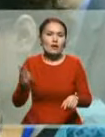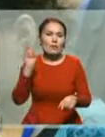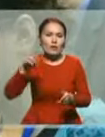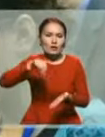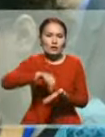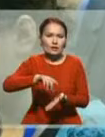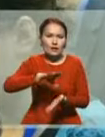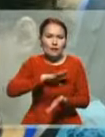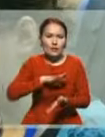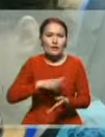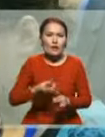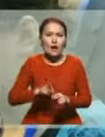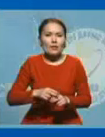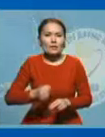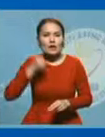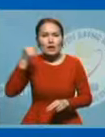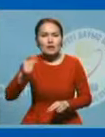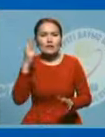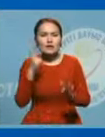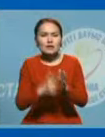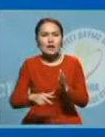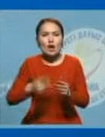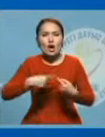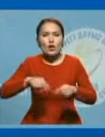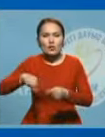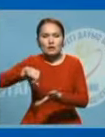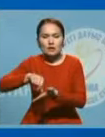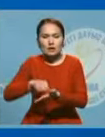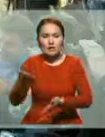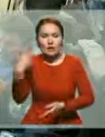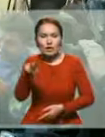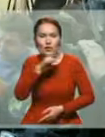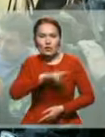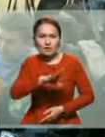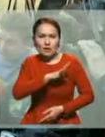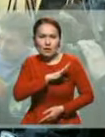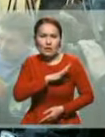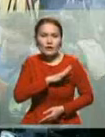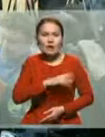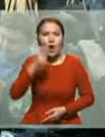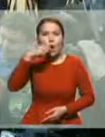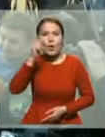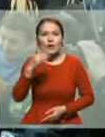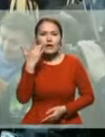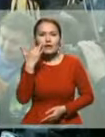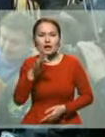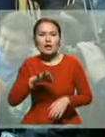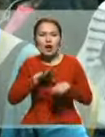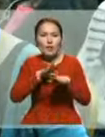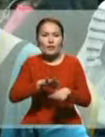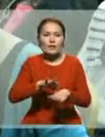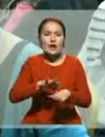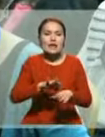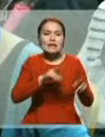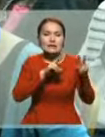арқылы тағайындалғанын сол уақытта 80 сайлау учаскесі жұмыс істегенін еске алды. Сондай-ақ Стокман мырза Украинада ақшта өткен сайлауларды байқаушы